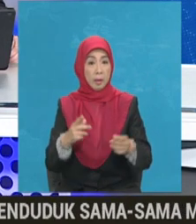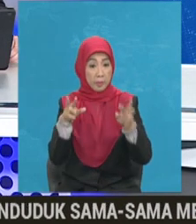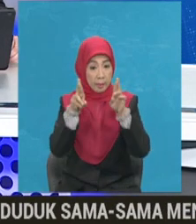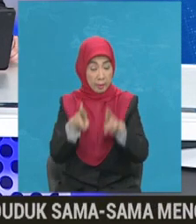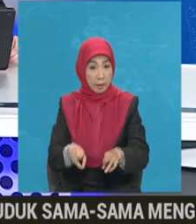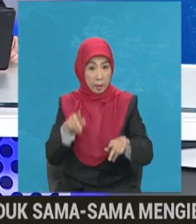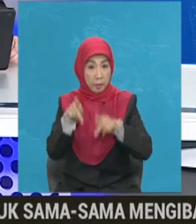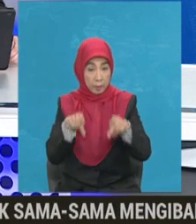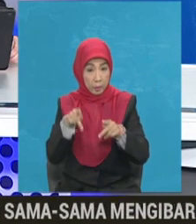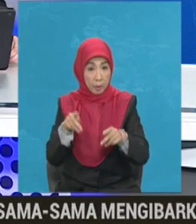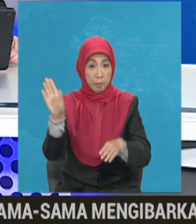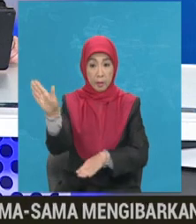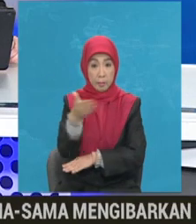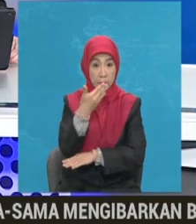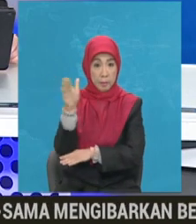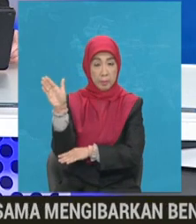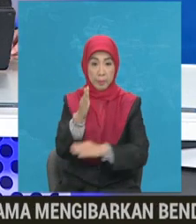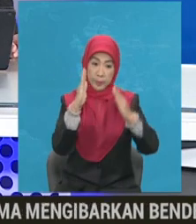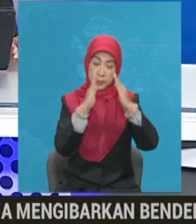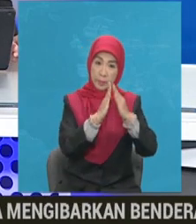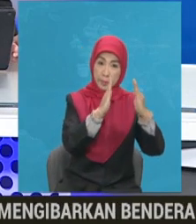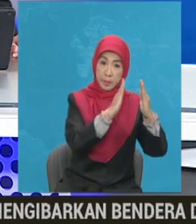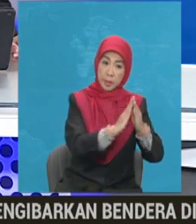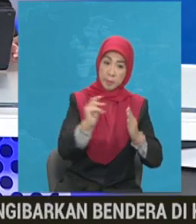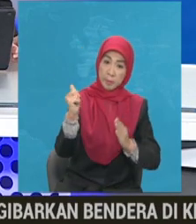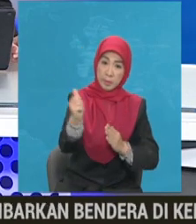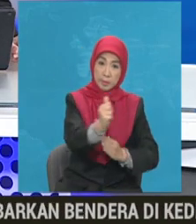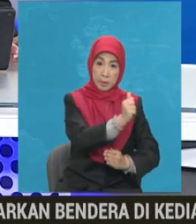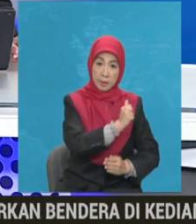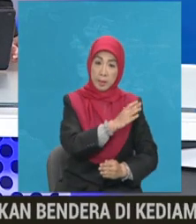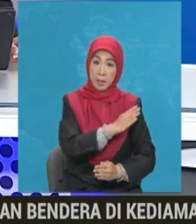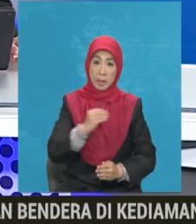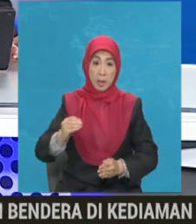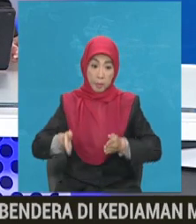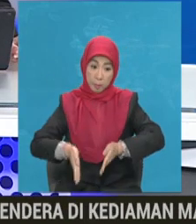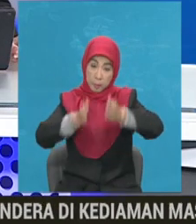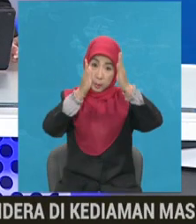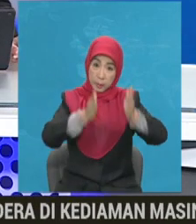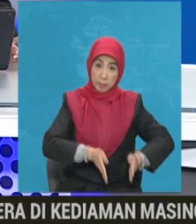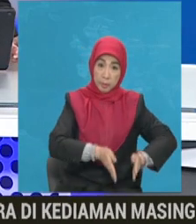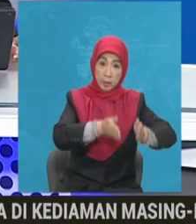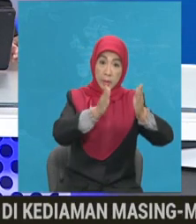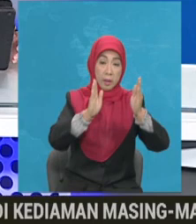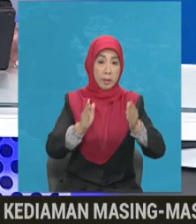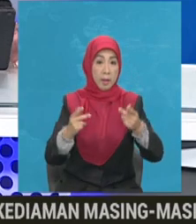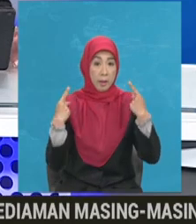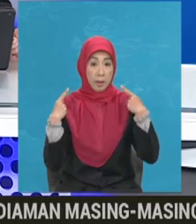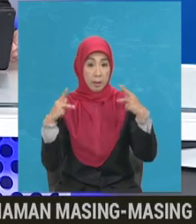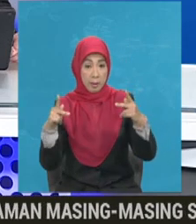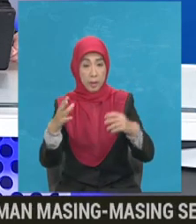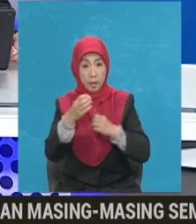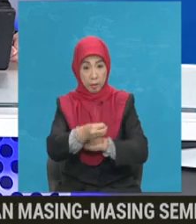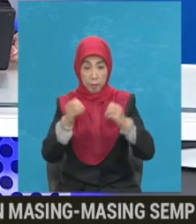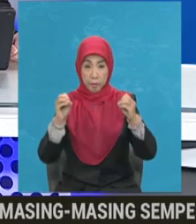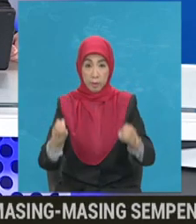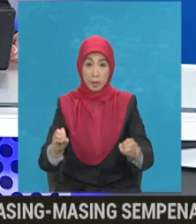sama-sama mengibarkan bendera di rumah-rumah kediaman masing-masing dan bangunan-bangunan pejabat dan perniagaan serta